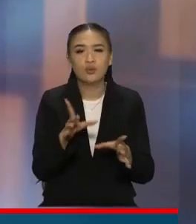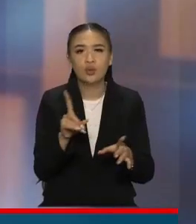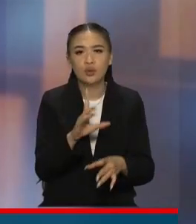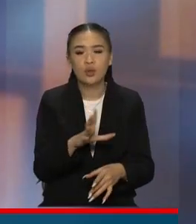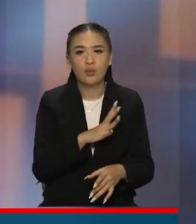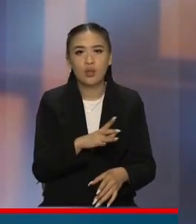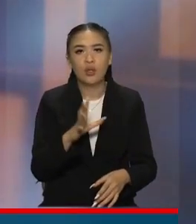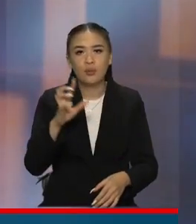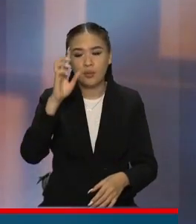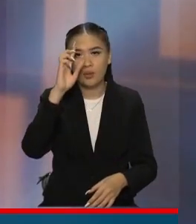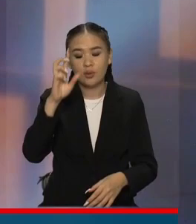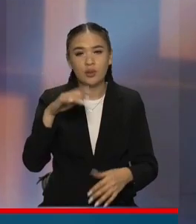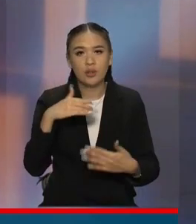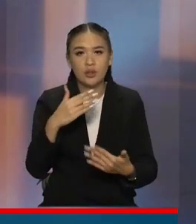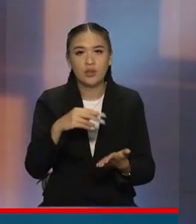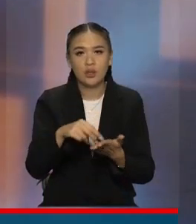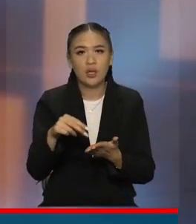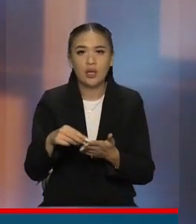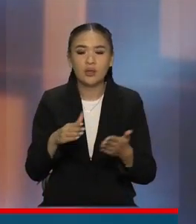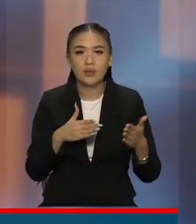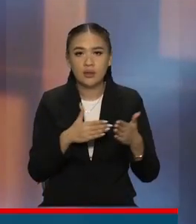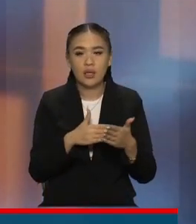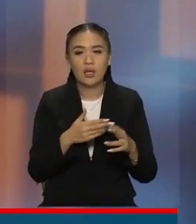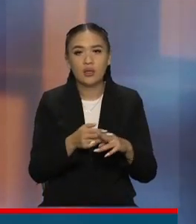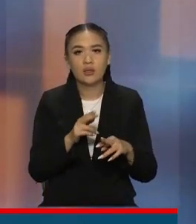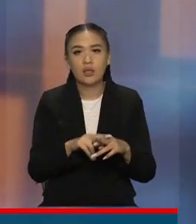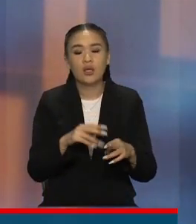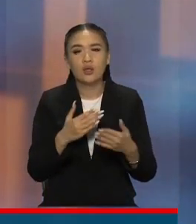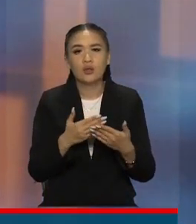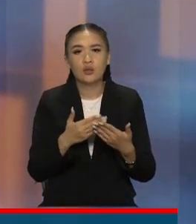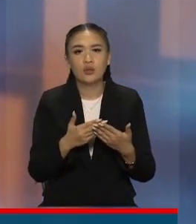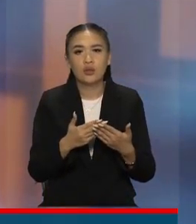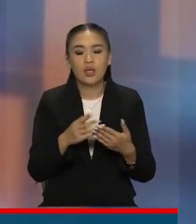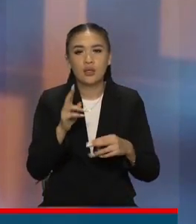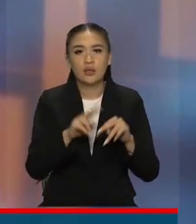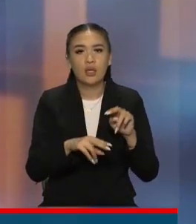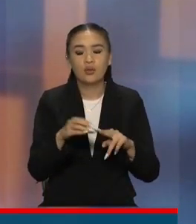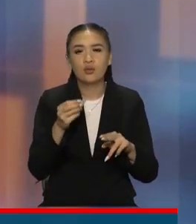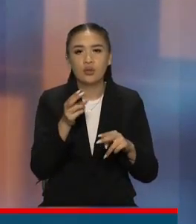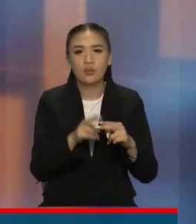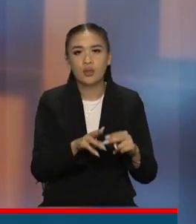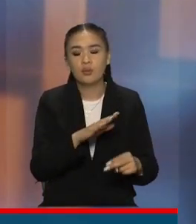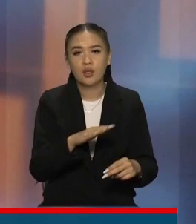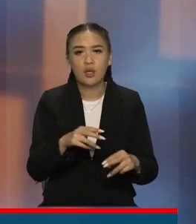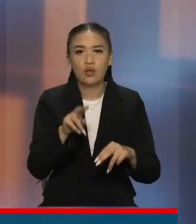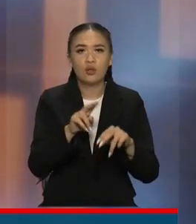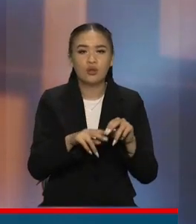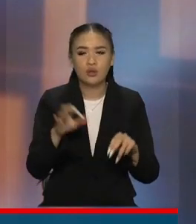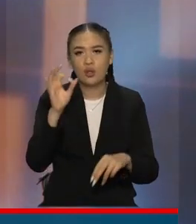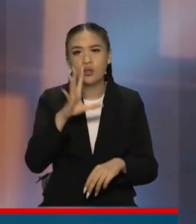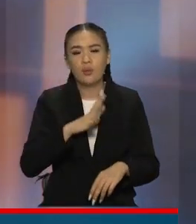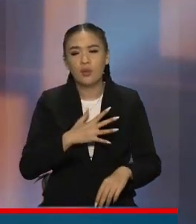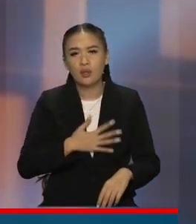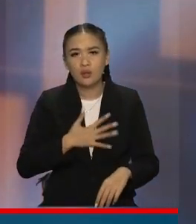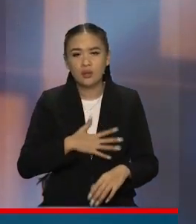ұшы мемлекеттік сатып алу жүйесіне барып тіреледі. Кез келген шикілік, кекілжін болсын, салынып бітпей қалған мерзімінен қалып қойған құрылыс болсын, сапасы сатып алған